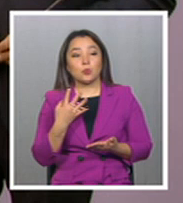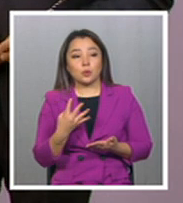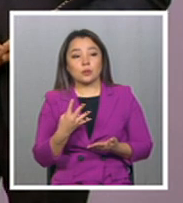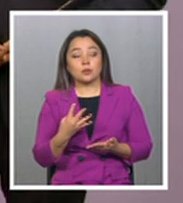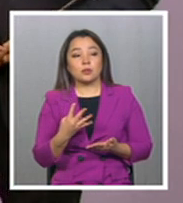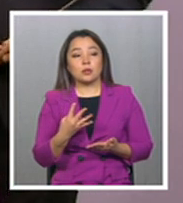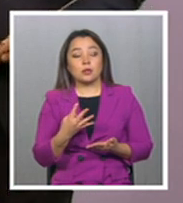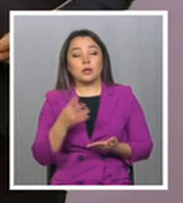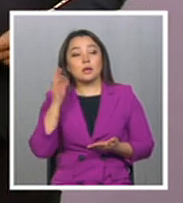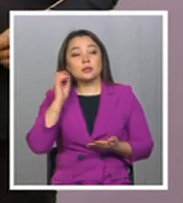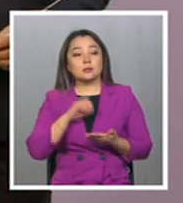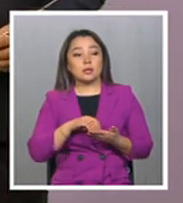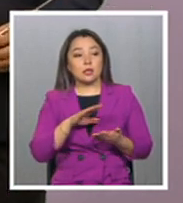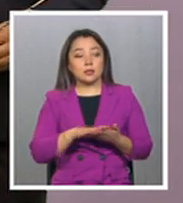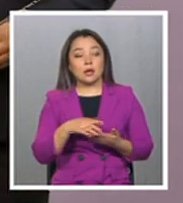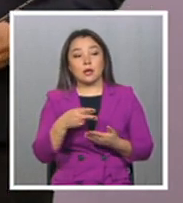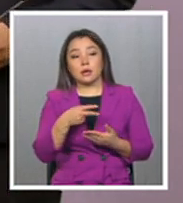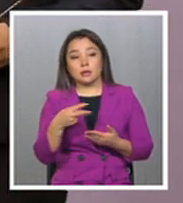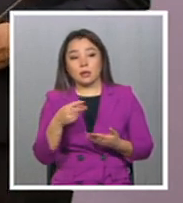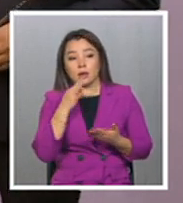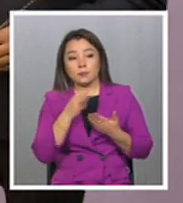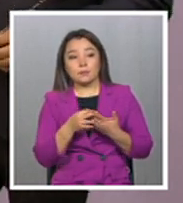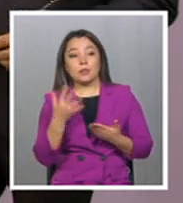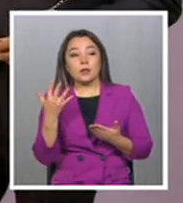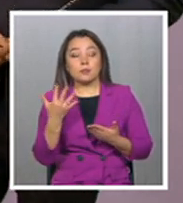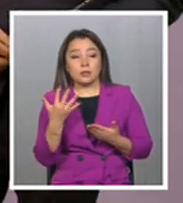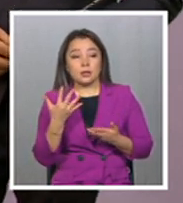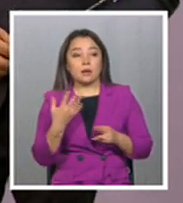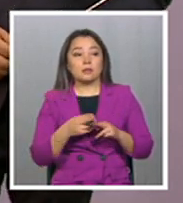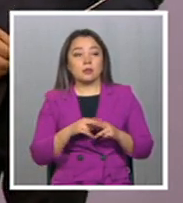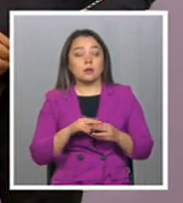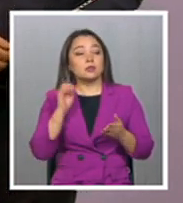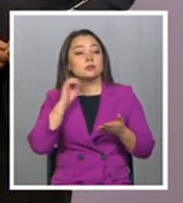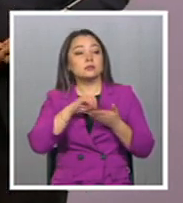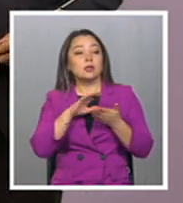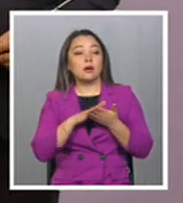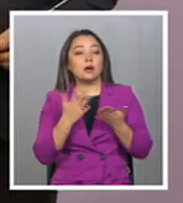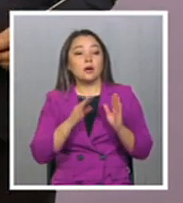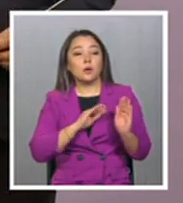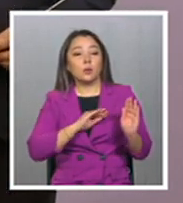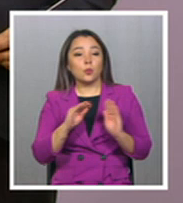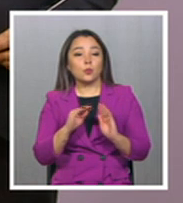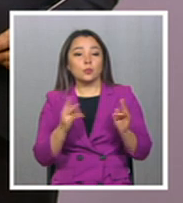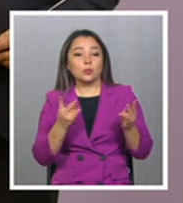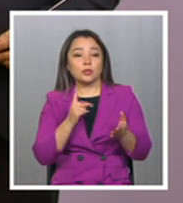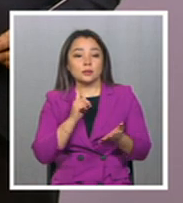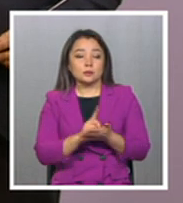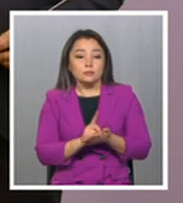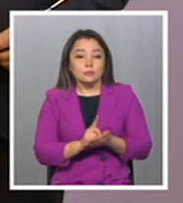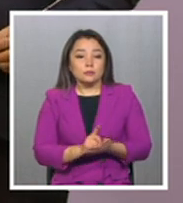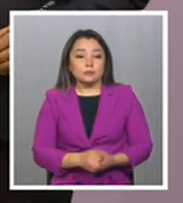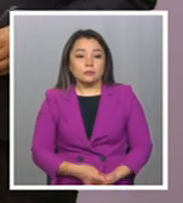4 сандарының арасына қандай амалдар таңбасын қою қажет?